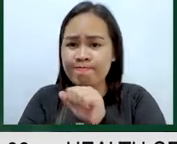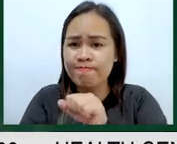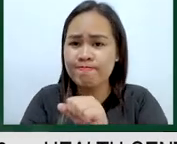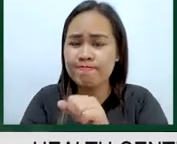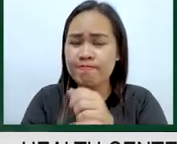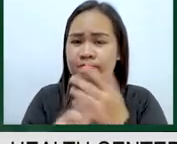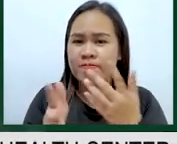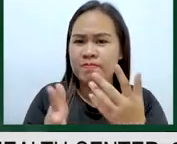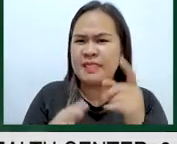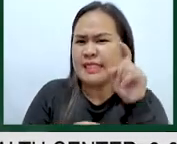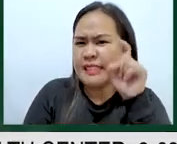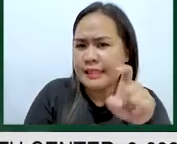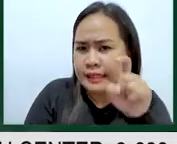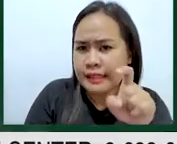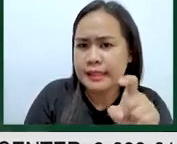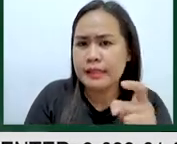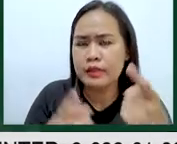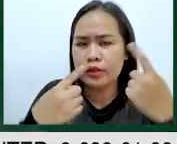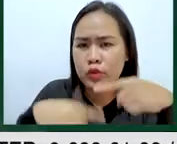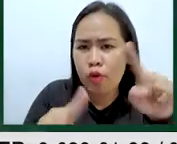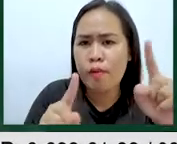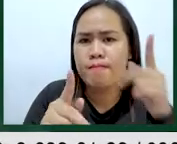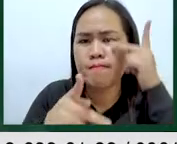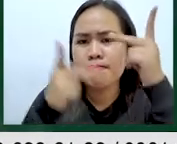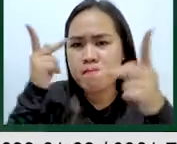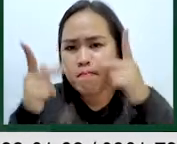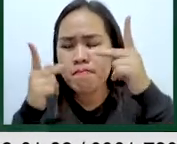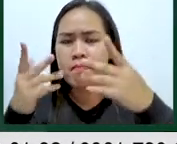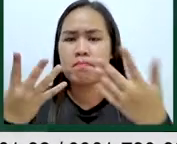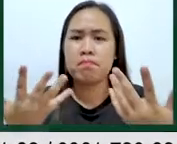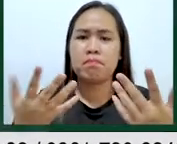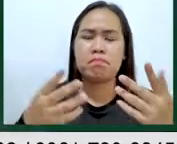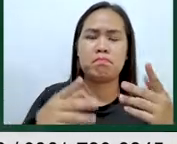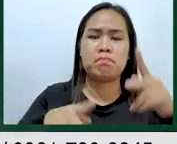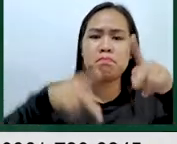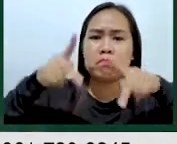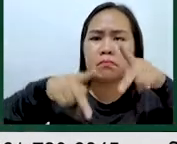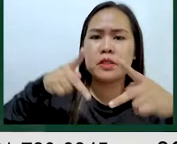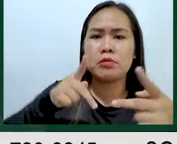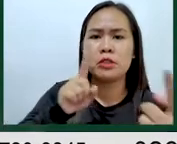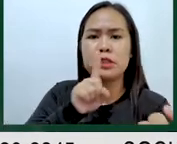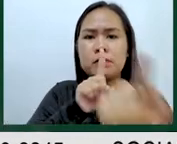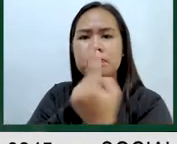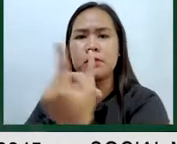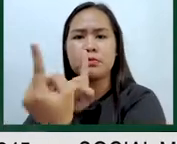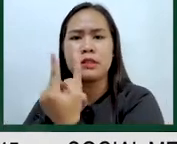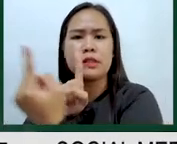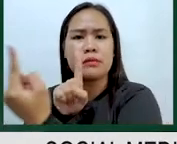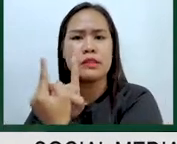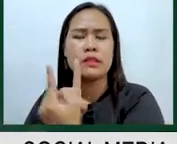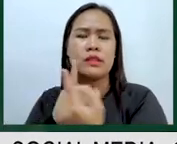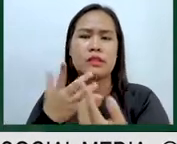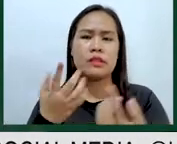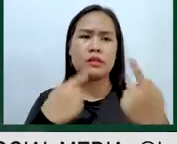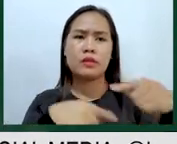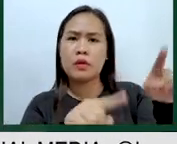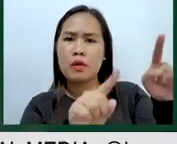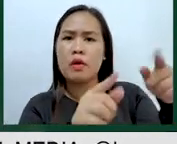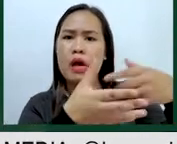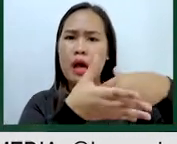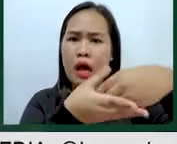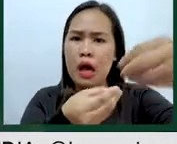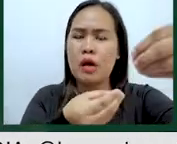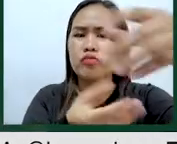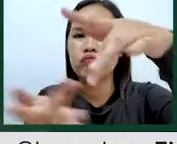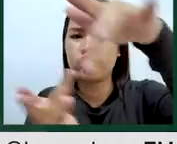trabaho requires you to meet with a lot of people. Syempre, punta ka dito, punta ka doon. Always ka,